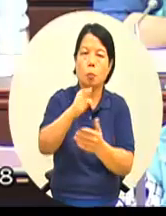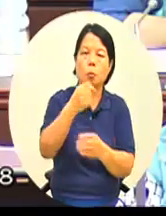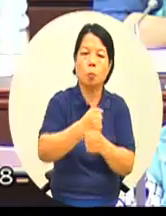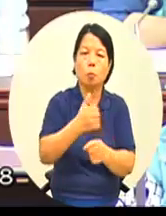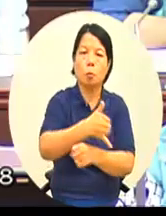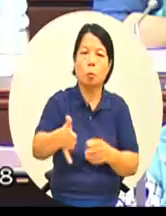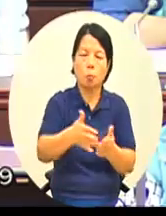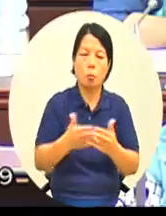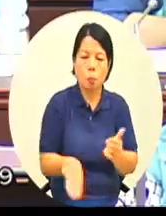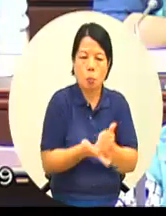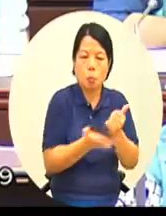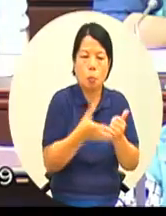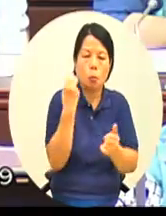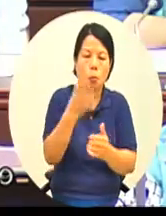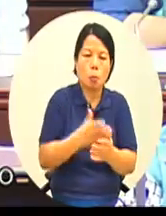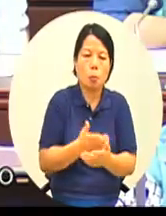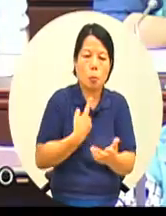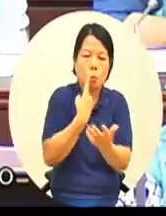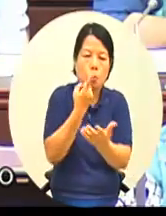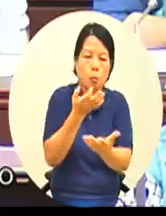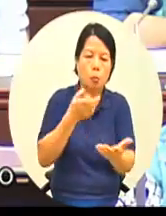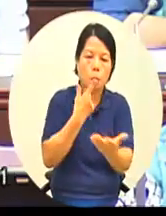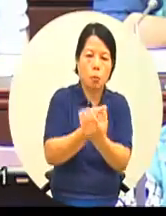还有鼓励新的人可以进来这个产业。